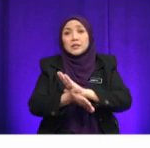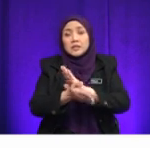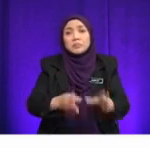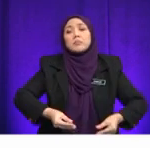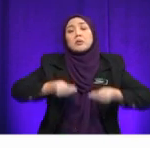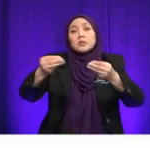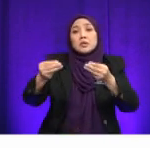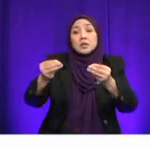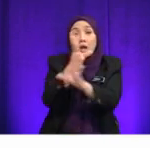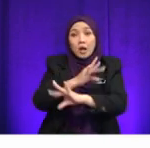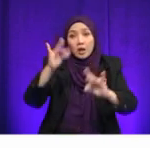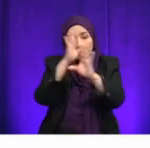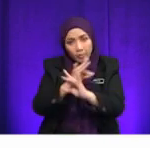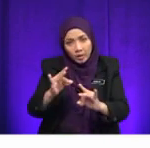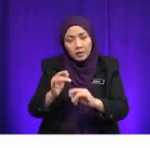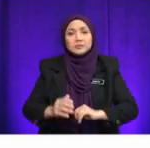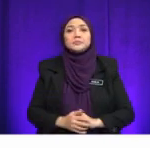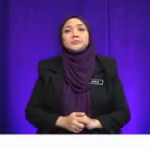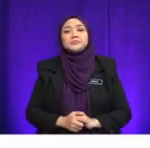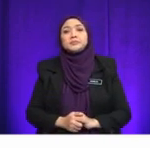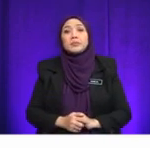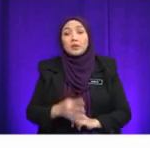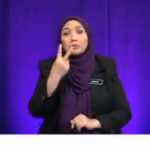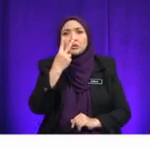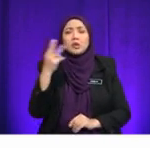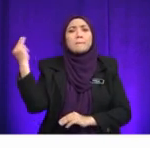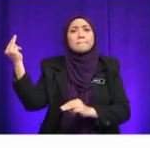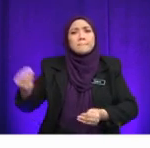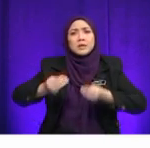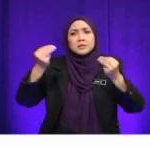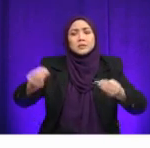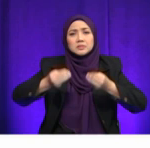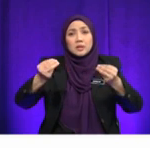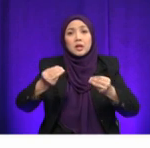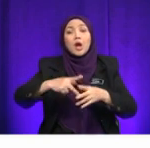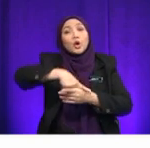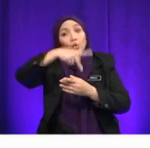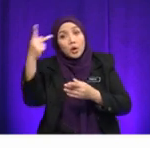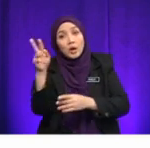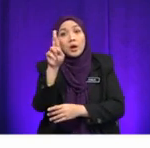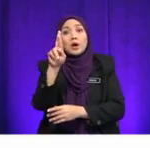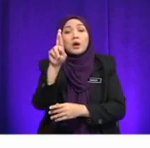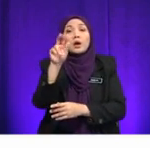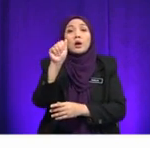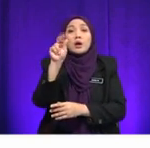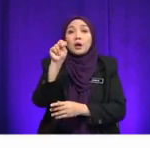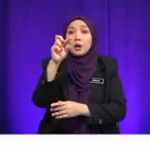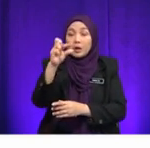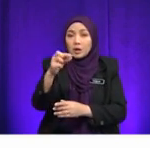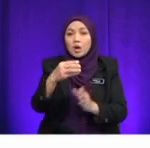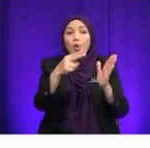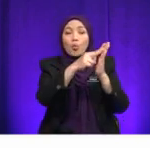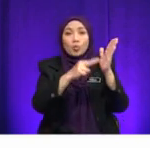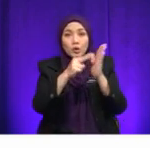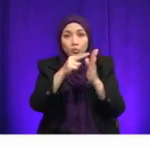kepada tindakan majelis negeri mengeluarkan RAM undang-undang dan untuk membuat